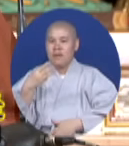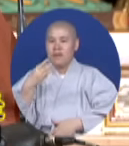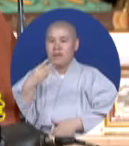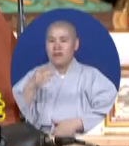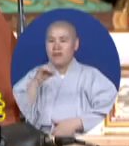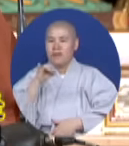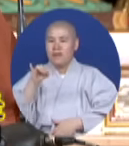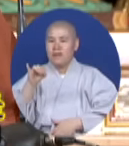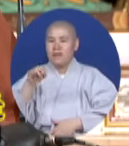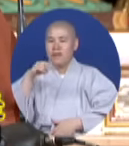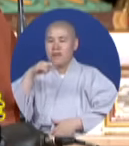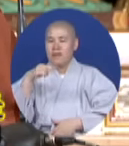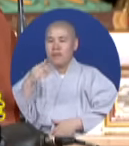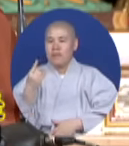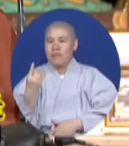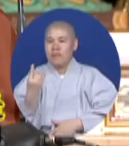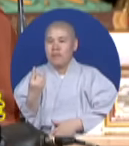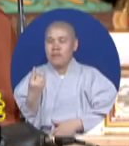젤리도